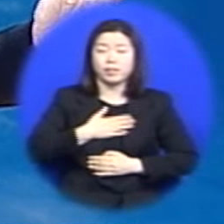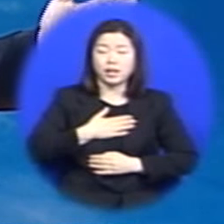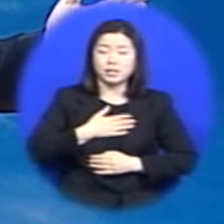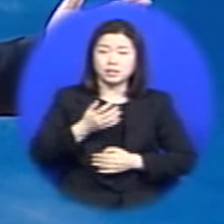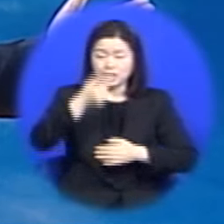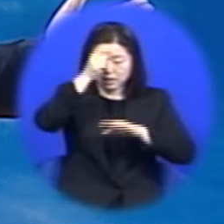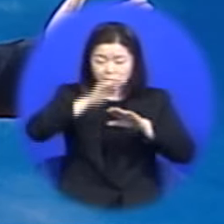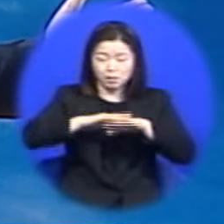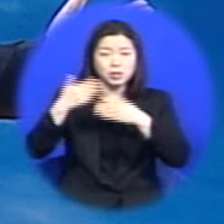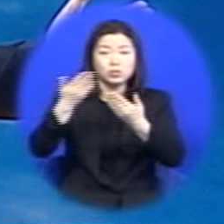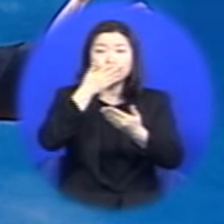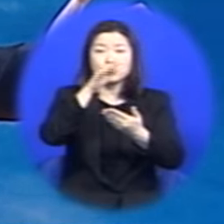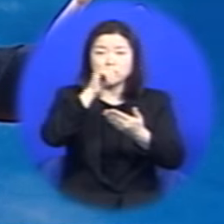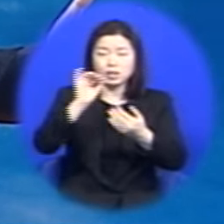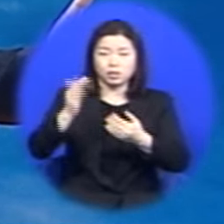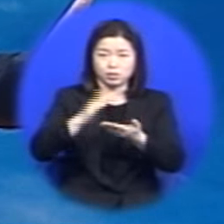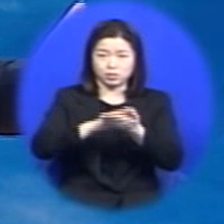예배할 수 있게 된 것입니다.